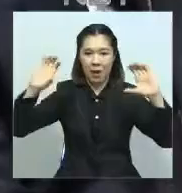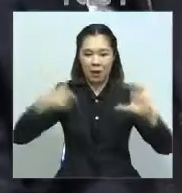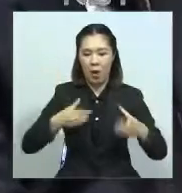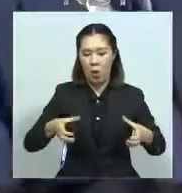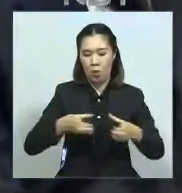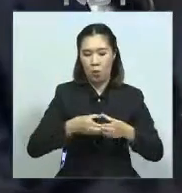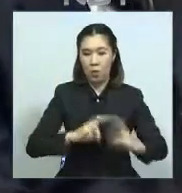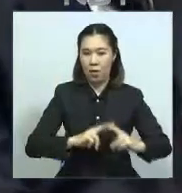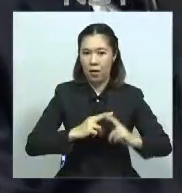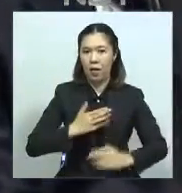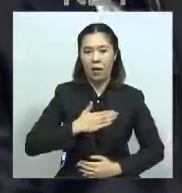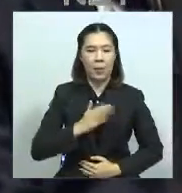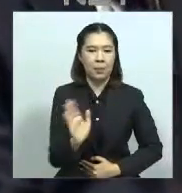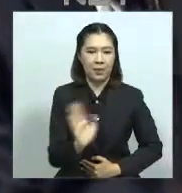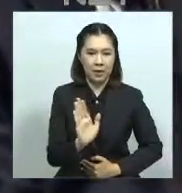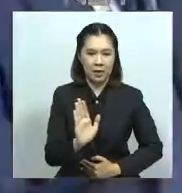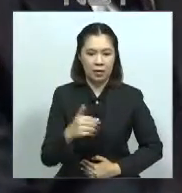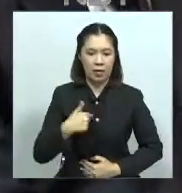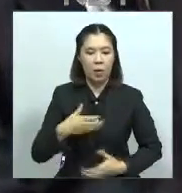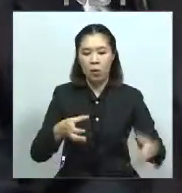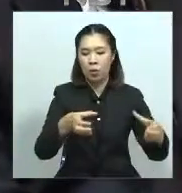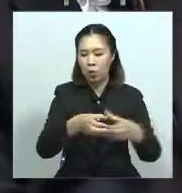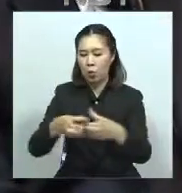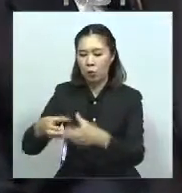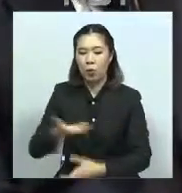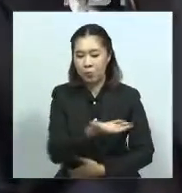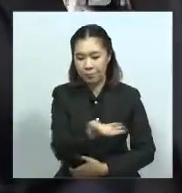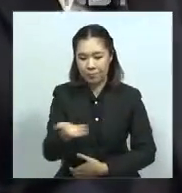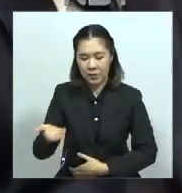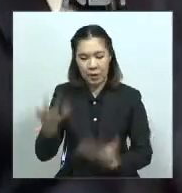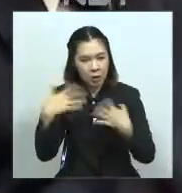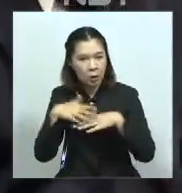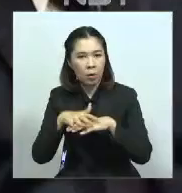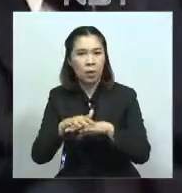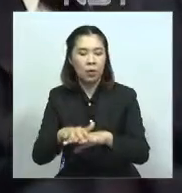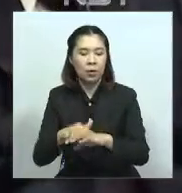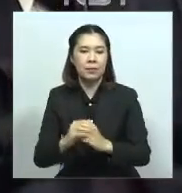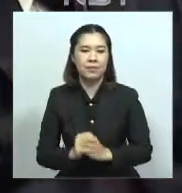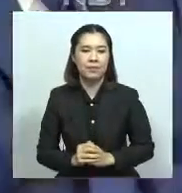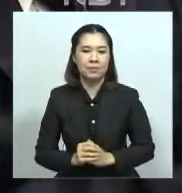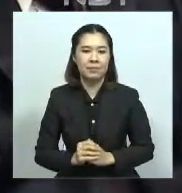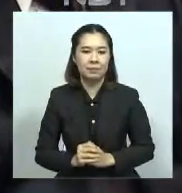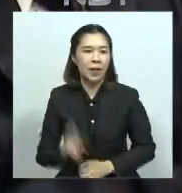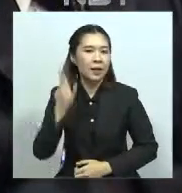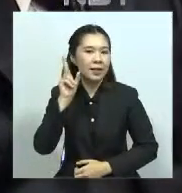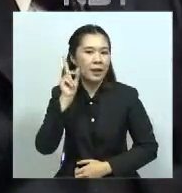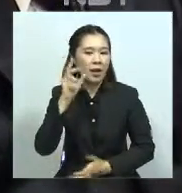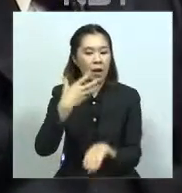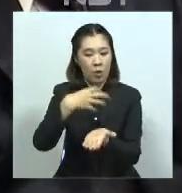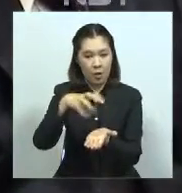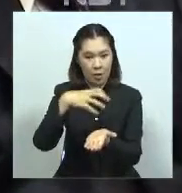นะครับอย่างที่ผมเรียนพรรคอื่นที่ร่วมเจตนารมณ์นะครับที่ตามที่ได้เป็นข่าวไปแล้วนะ